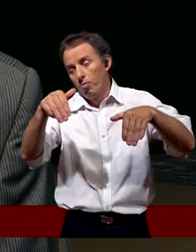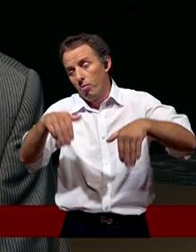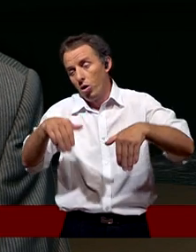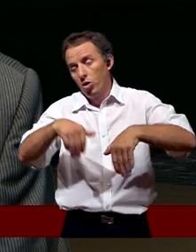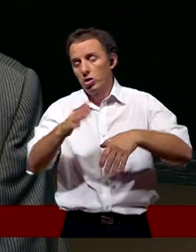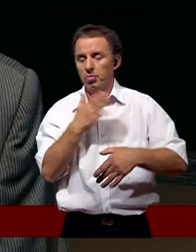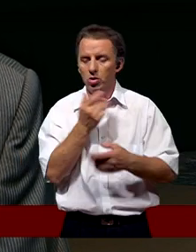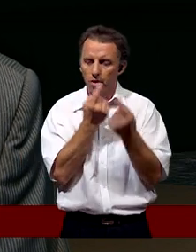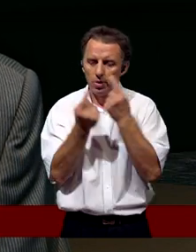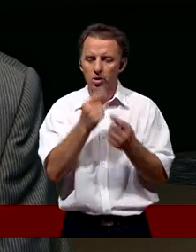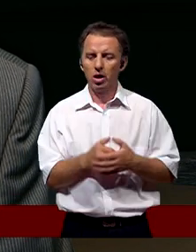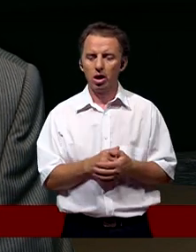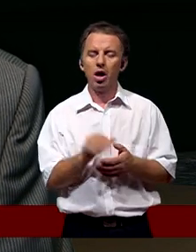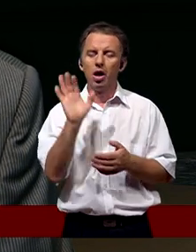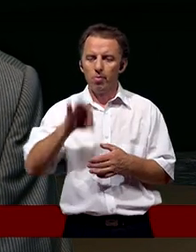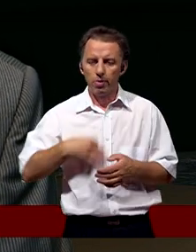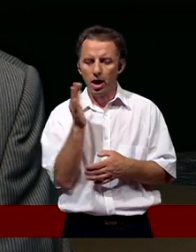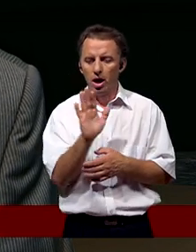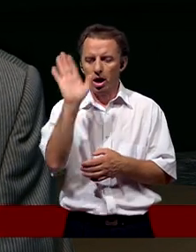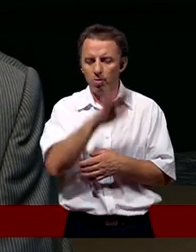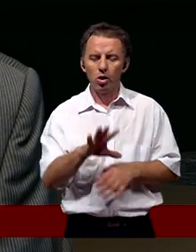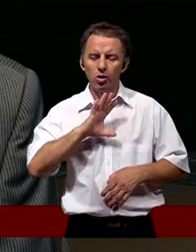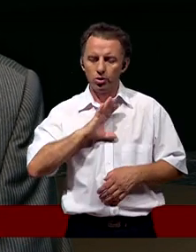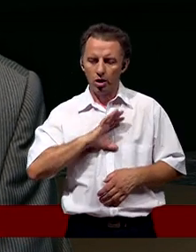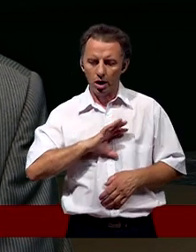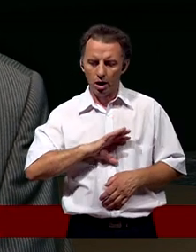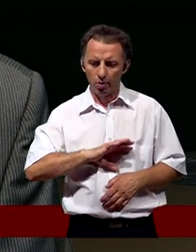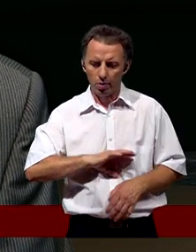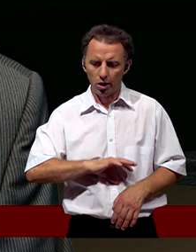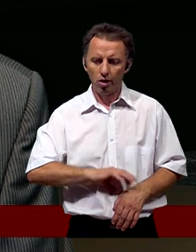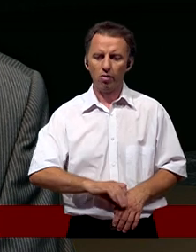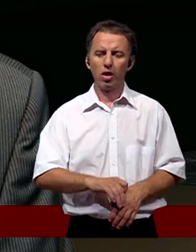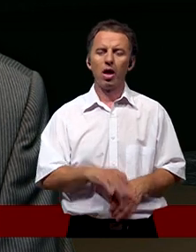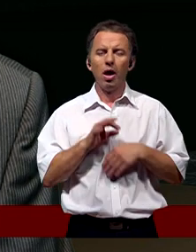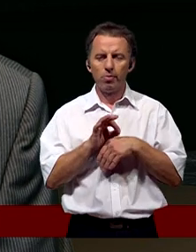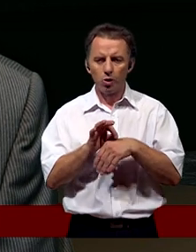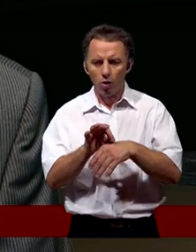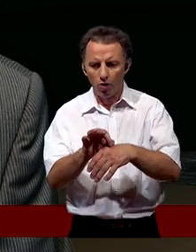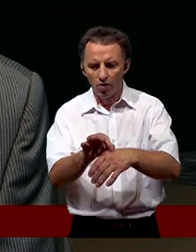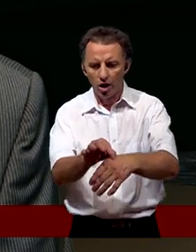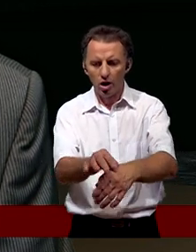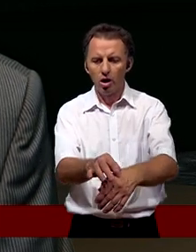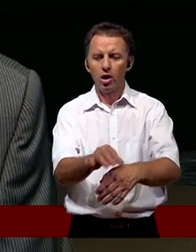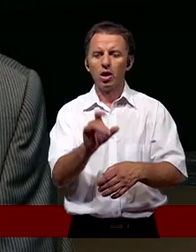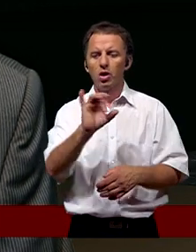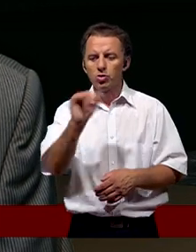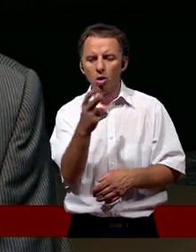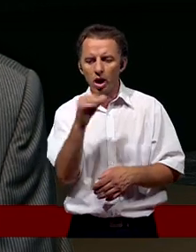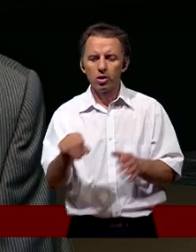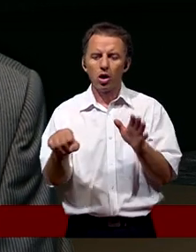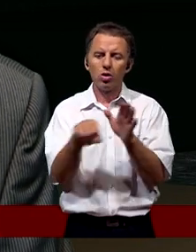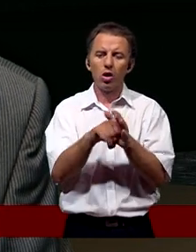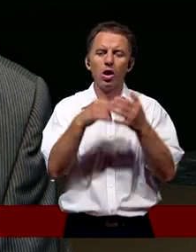miał takie myśli. I Pan Bóg cierpliwie prowadzi go